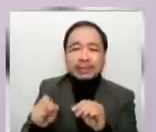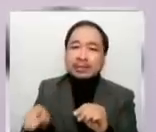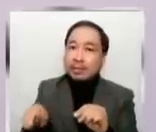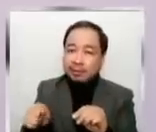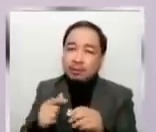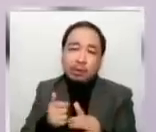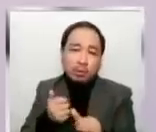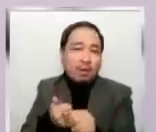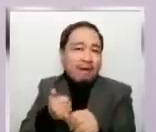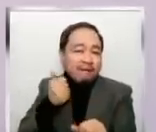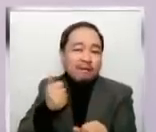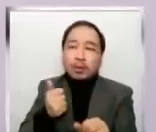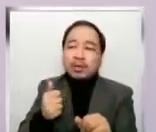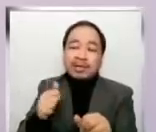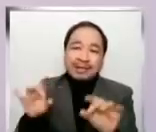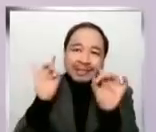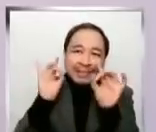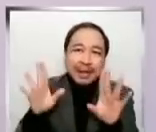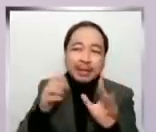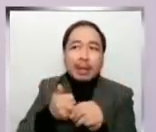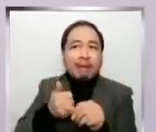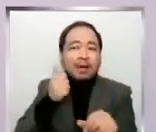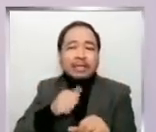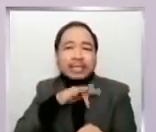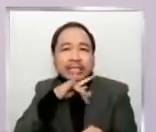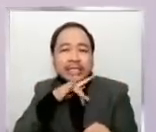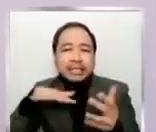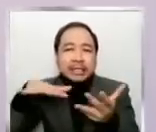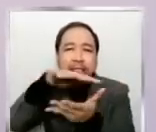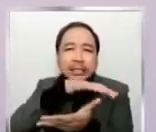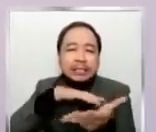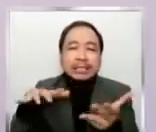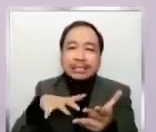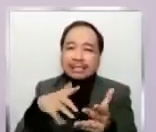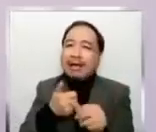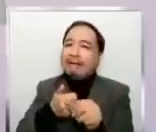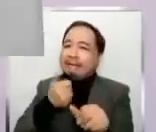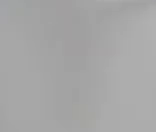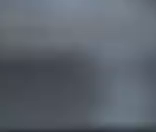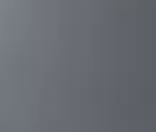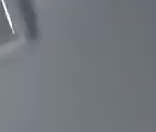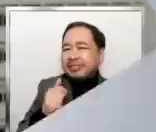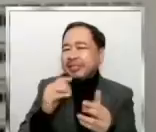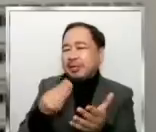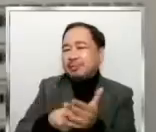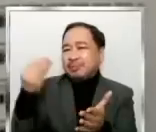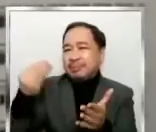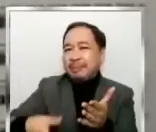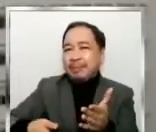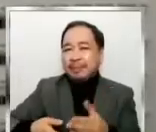pollution, at iwas gastos na rin. Yan ang tinutukan ni Cedric Castillo.